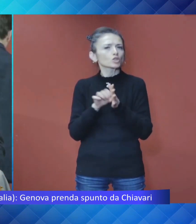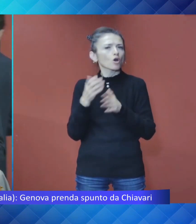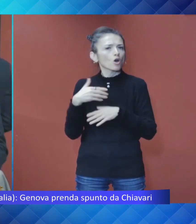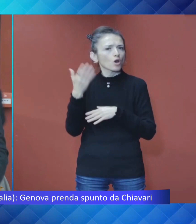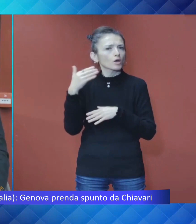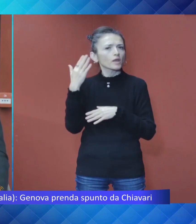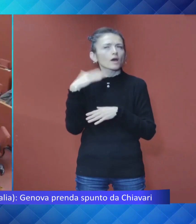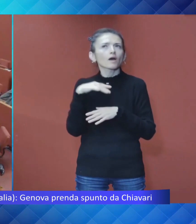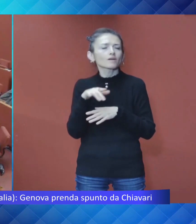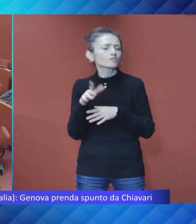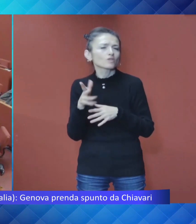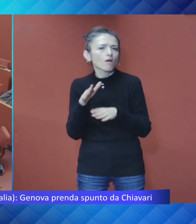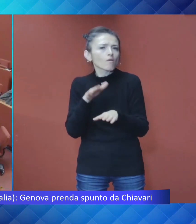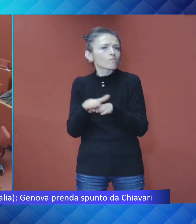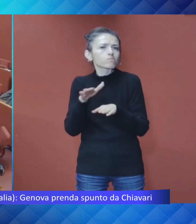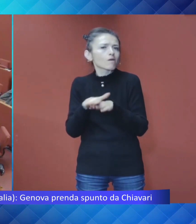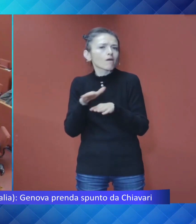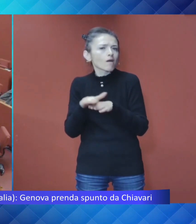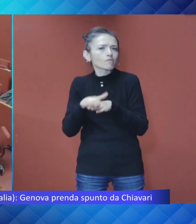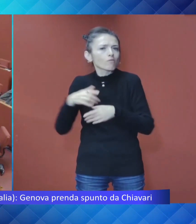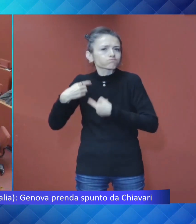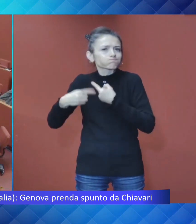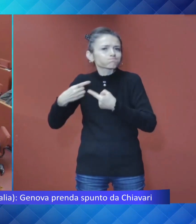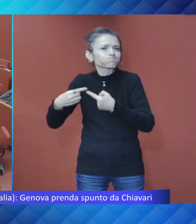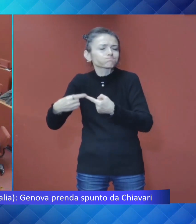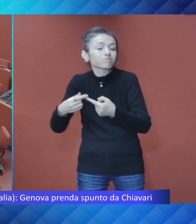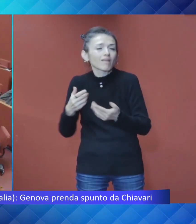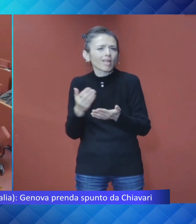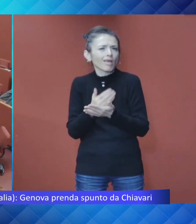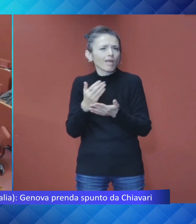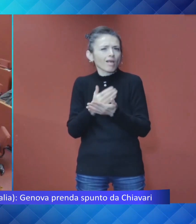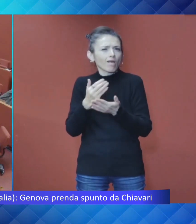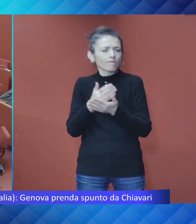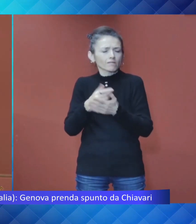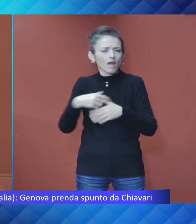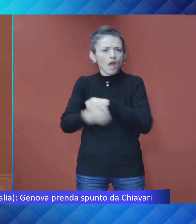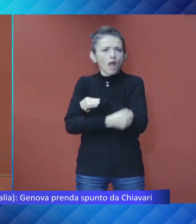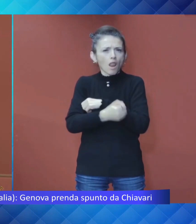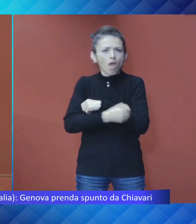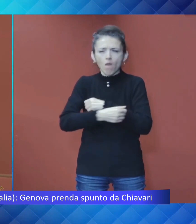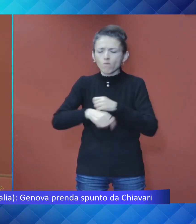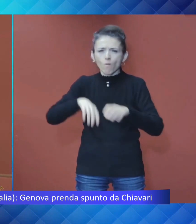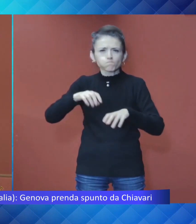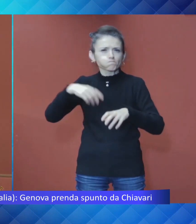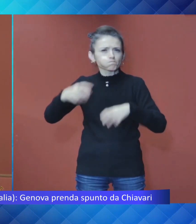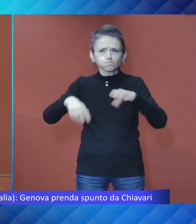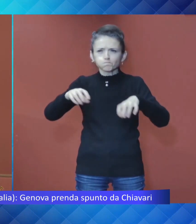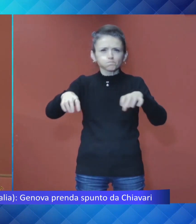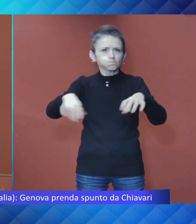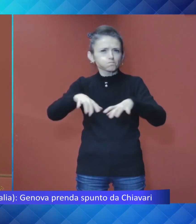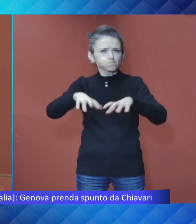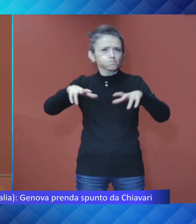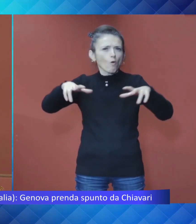metodi che viene utilizzata per limitare il volume poi di questi materiali è appunto quello a cui